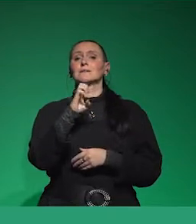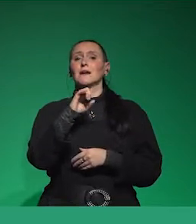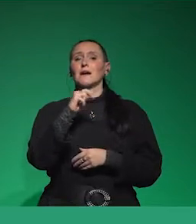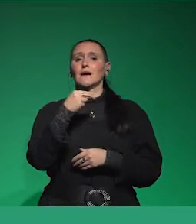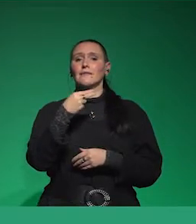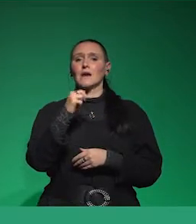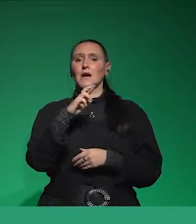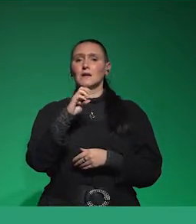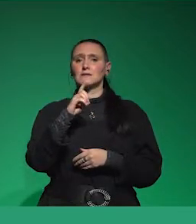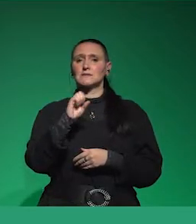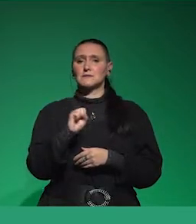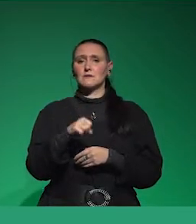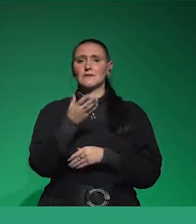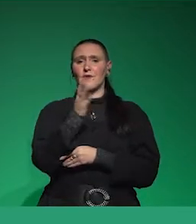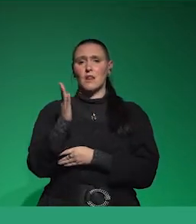Documenta 15